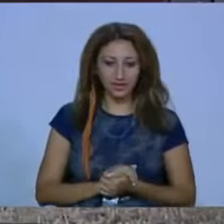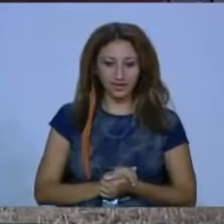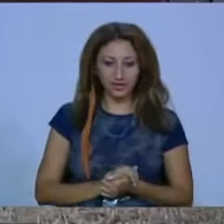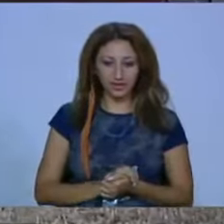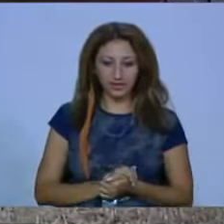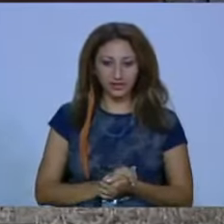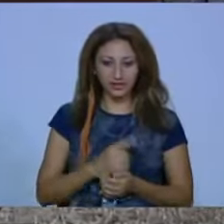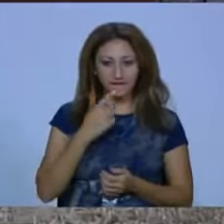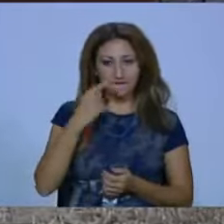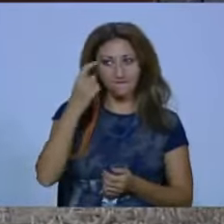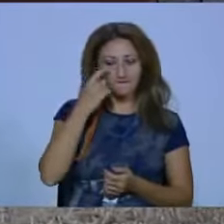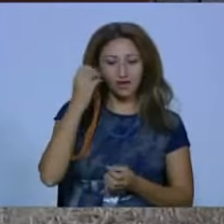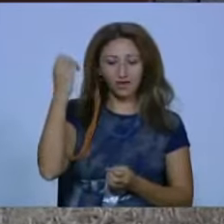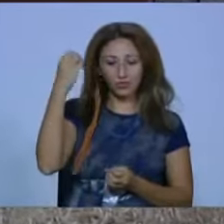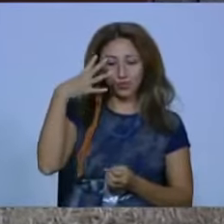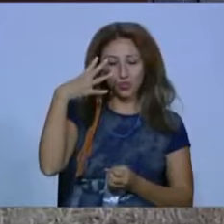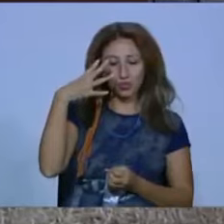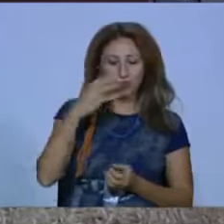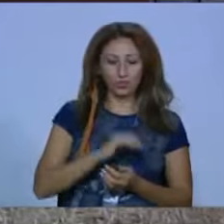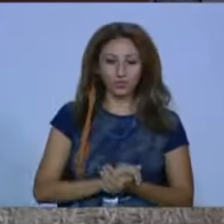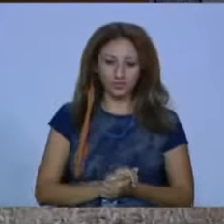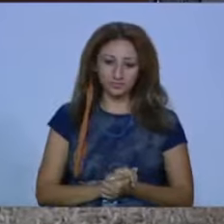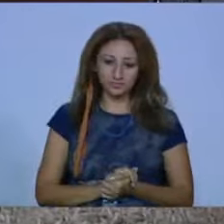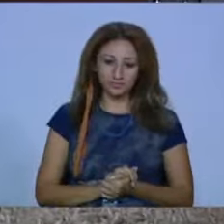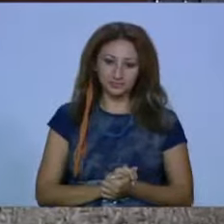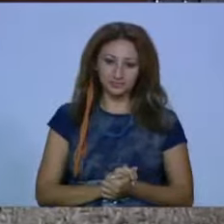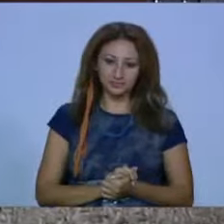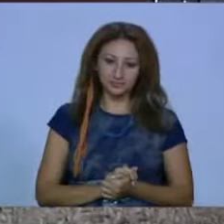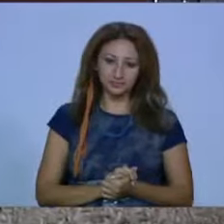للعينين ضيا، أنت عند